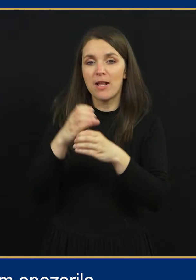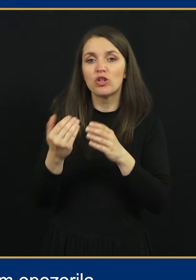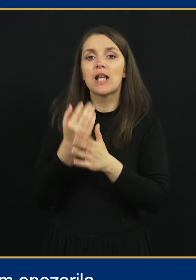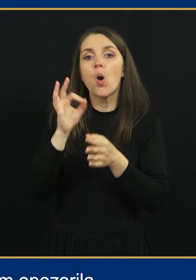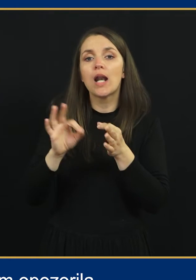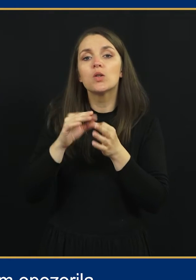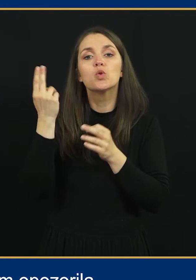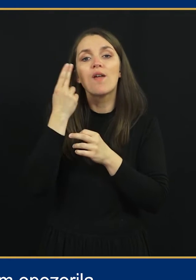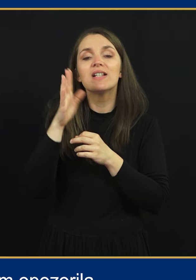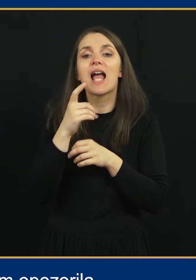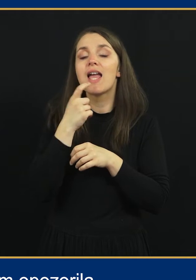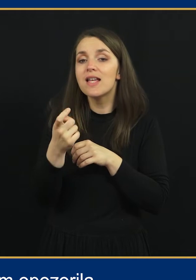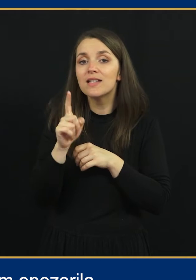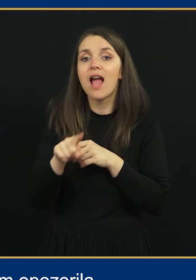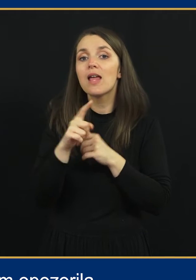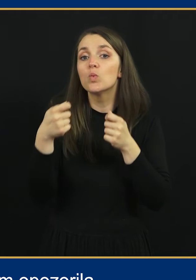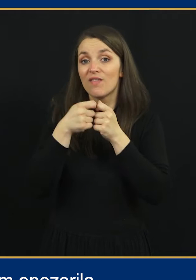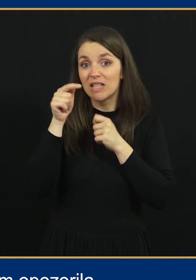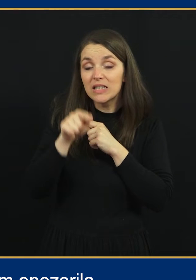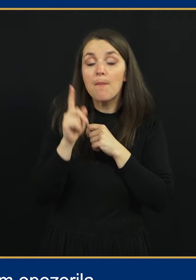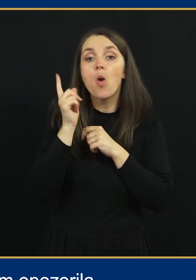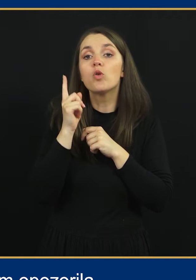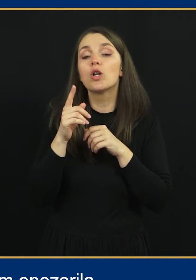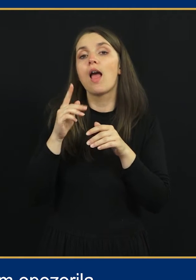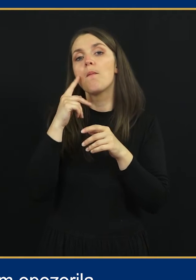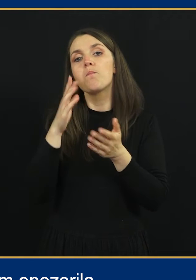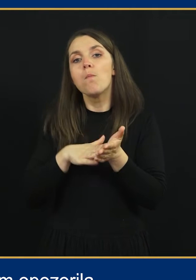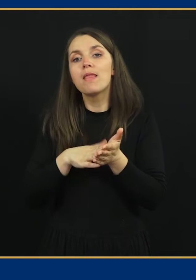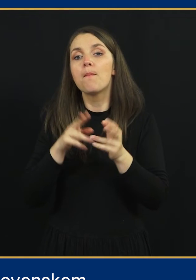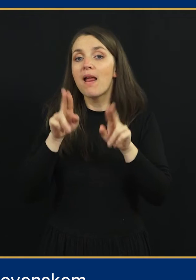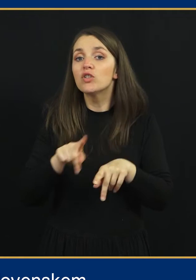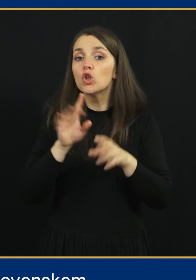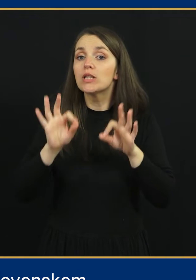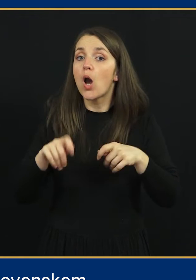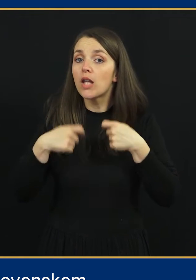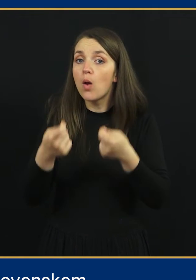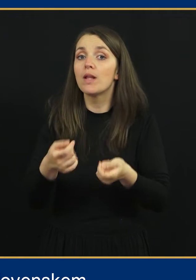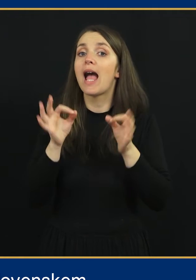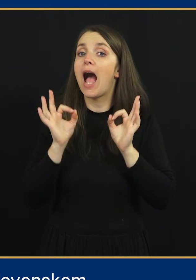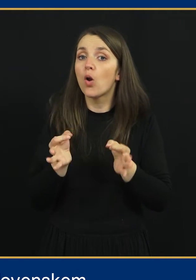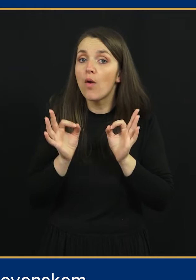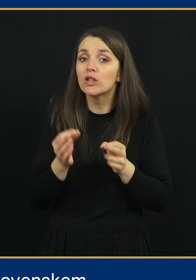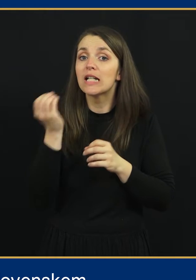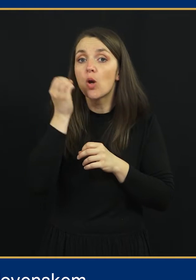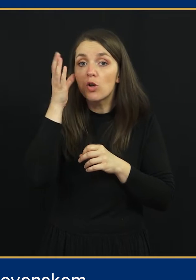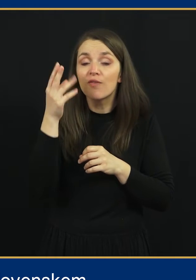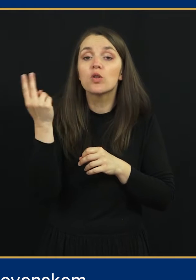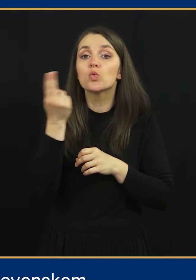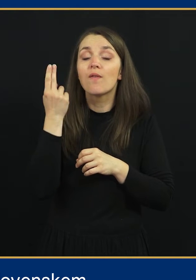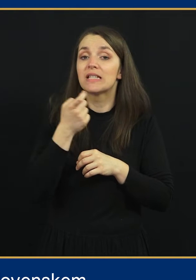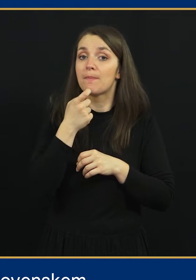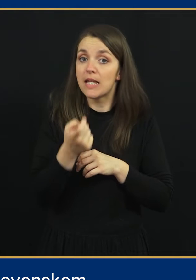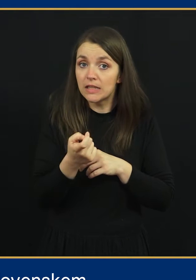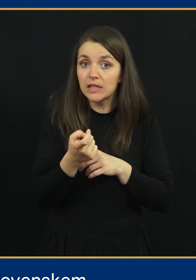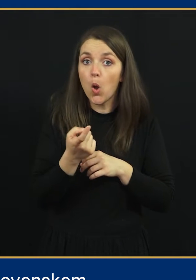ohranitev slovenskega jezika in v zvezi s tem opozorila na pomen pravice do zagotavljanja kakovostnega izobraževanja v slovenskem jeziku